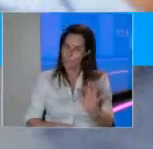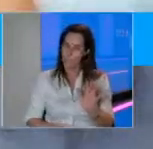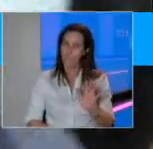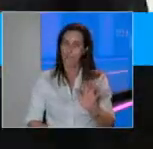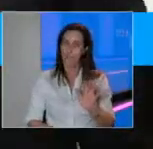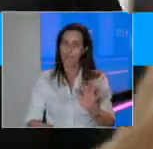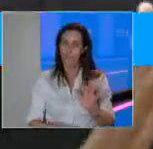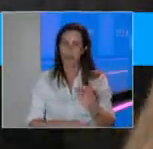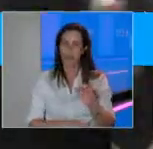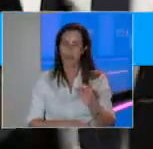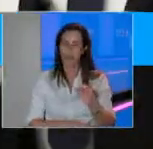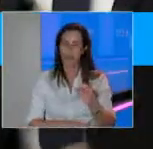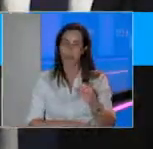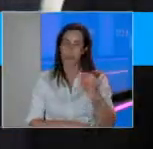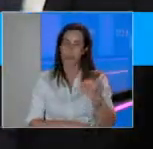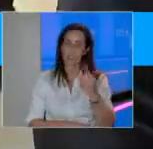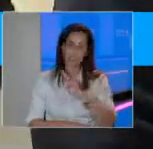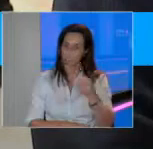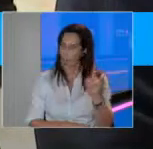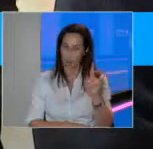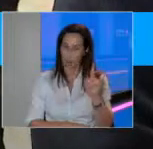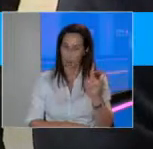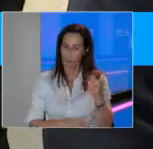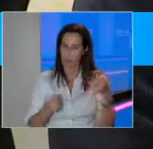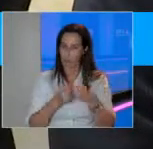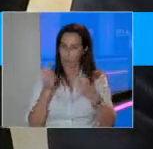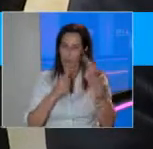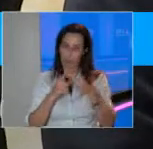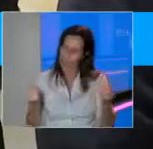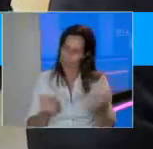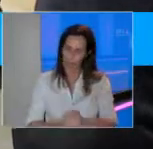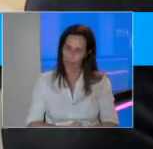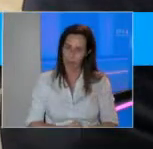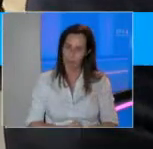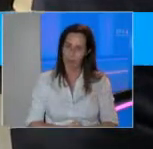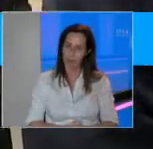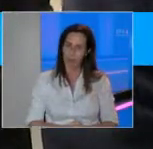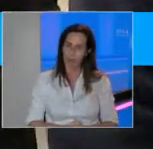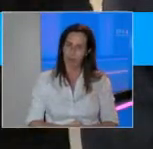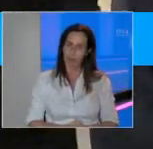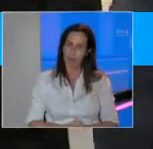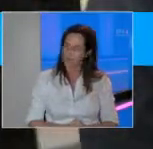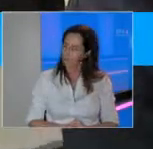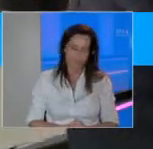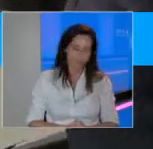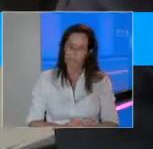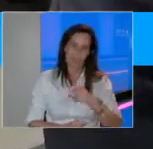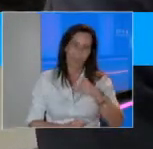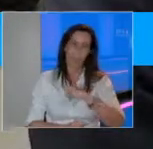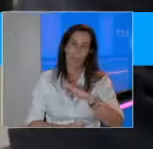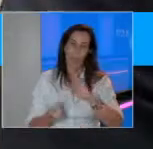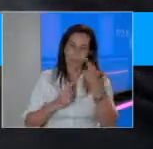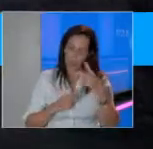חיוך ציני מתחת השפם, ולומר שזה לא ידון בנעשה בעזה, נכון? או בעוטף עזה. יש סיכוי גדול מאוד שזה לא מעניין אף